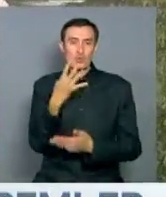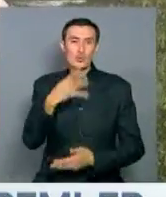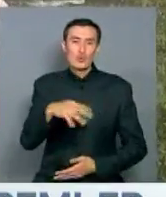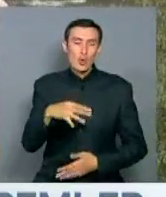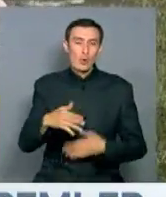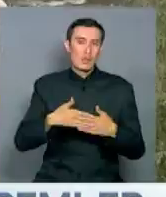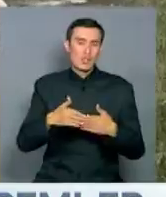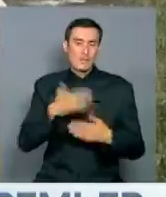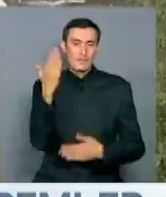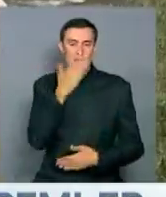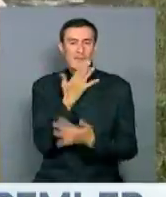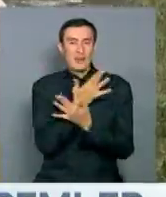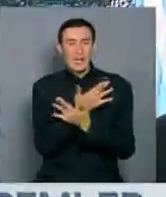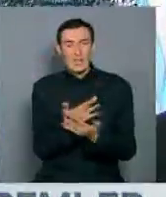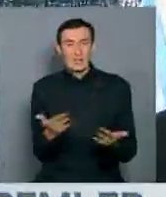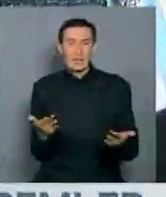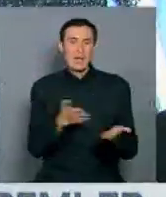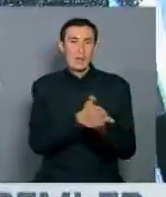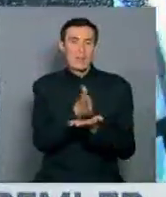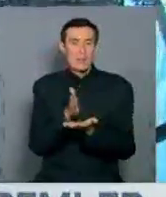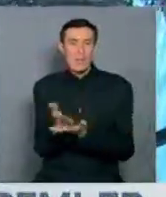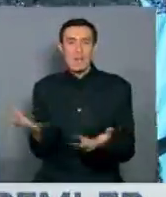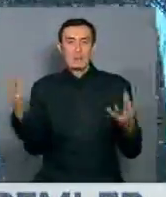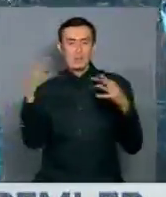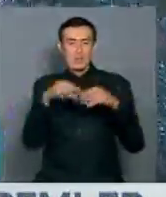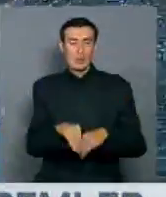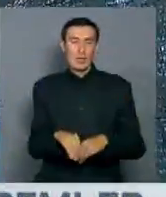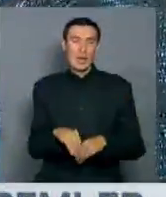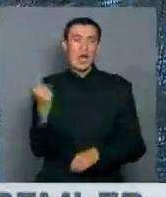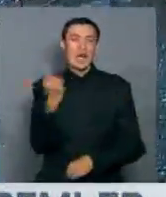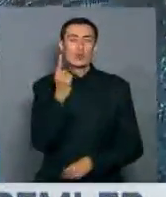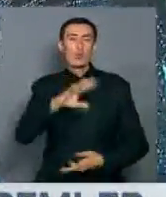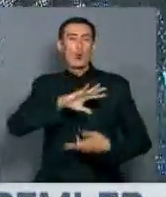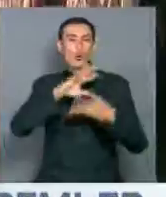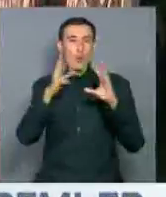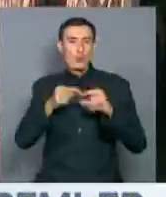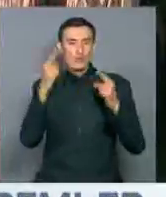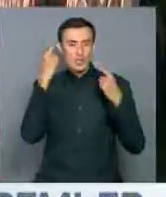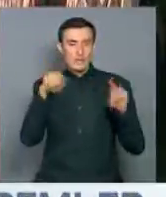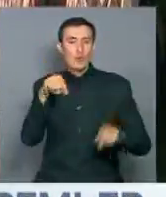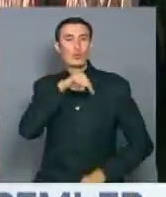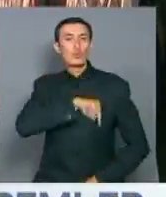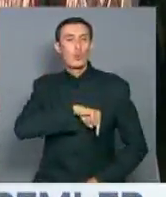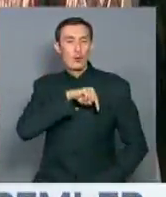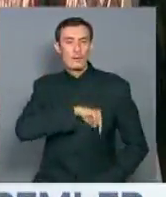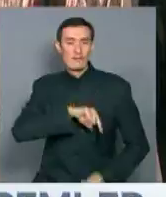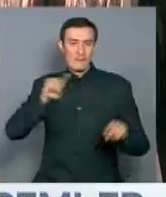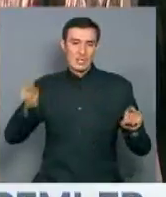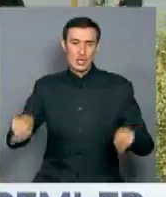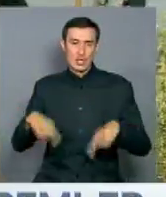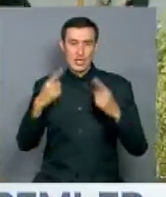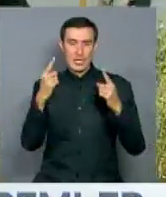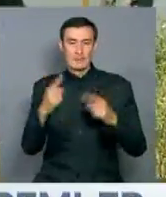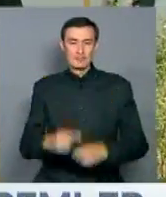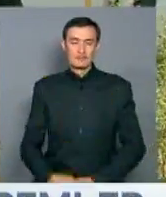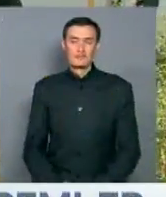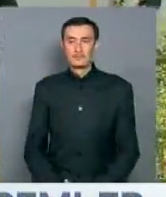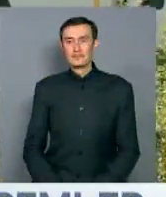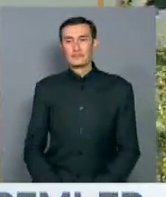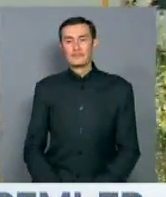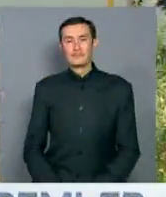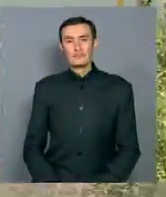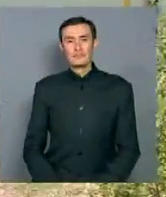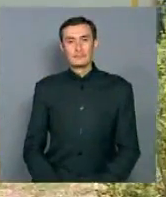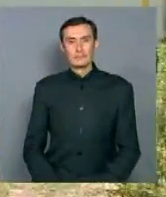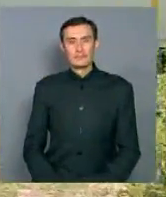40 картин самых разных жанров, объединенных одной общей идеей духовного возрождения. Оскар